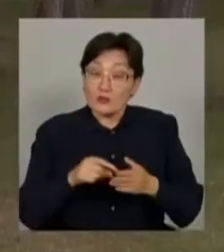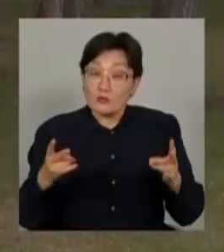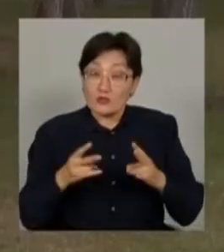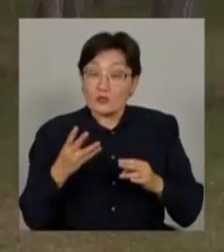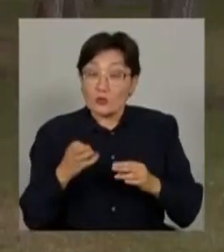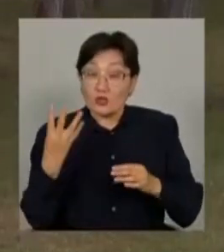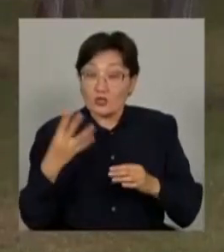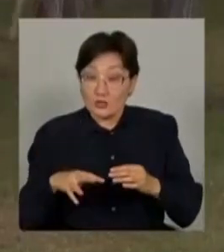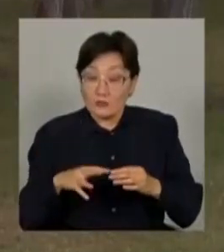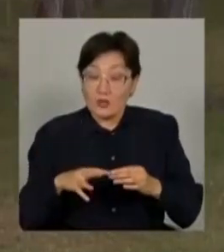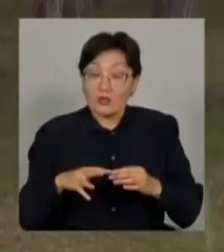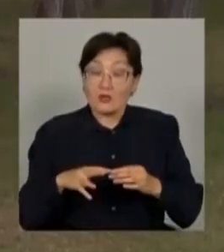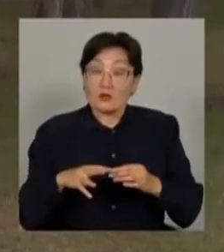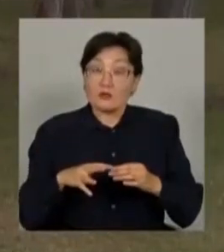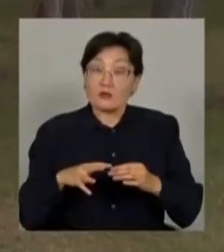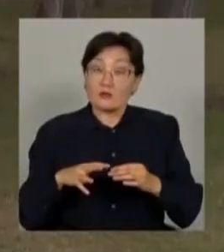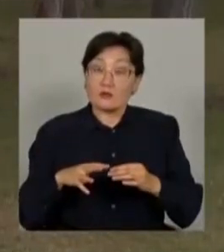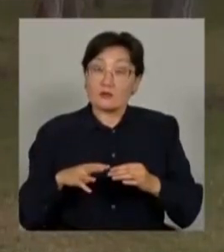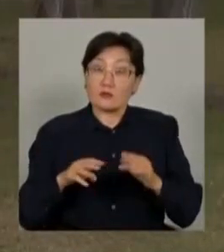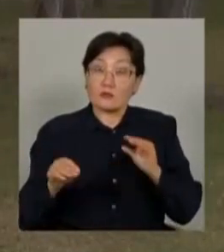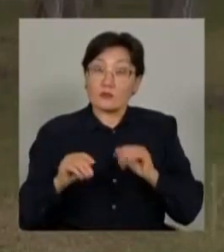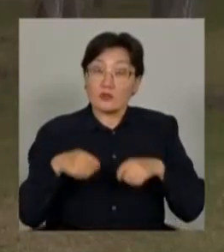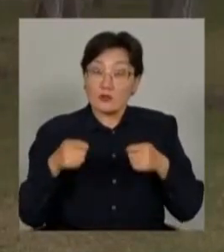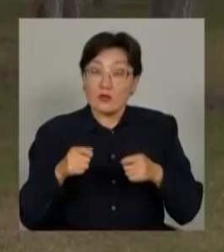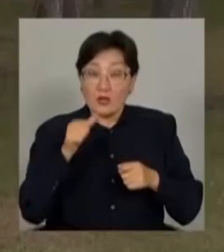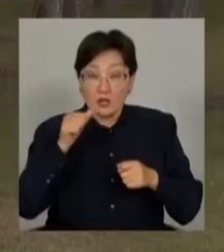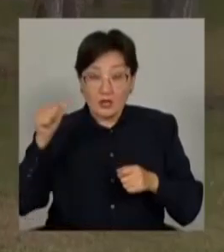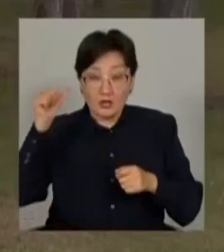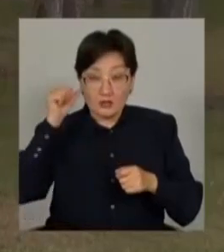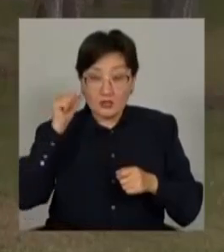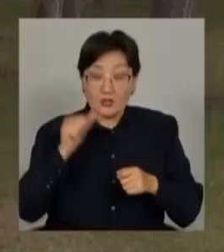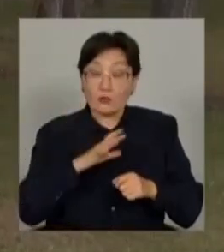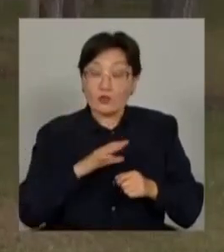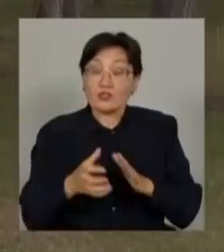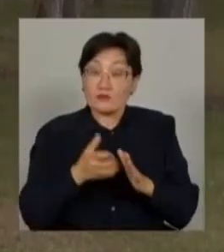440 қосымша гигакалорий берілді. Бұл біздердегі алдыңғы жылы болған дефицитті түгелімен жабуға мүмкіндік береді.